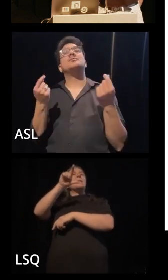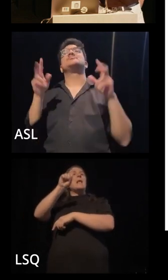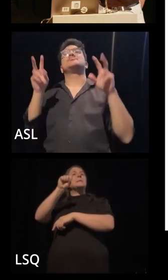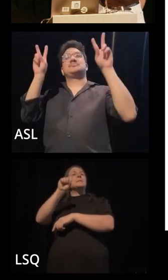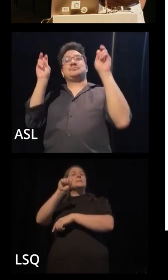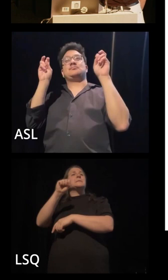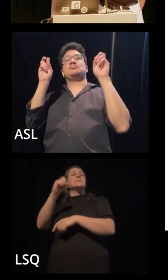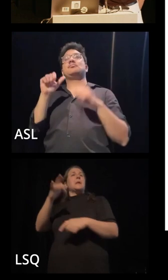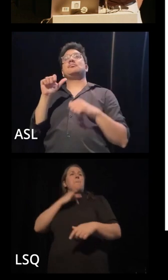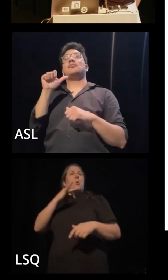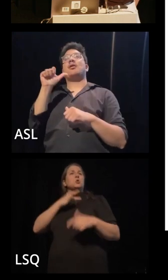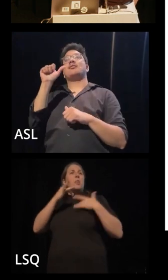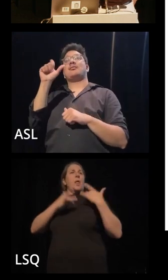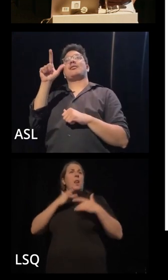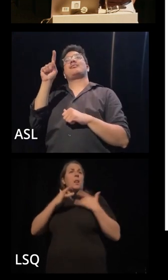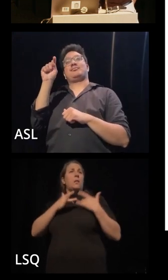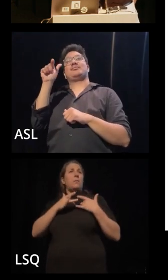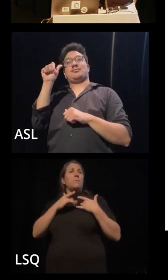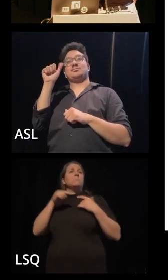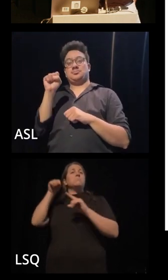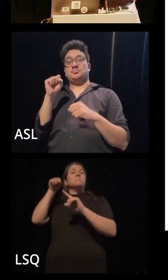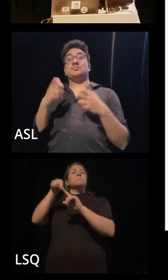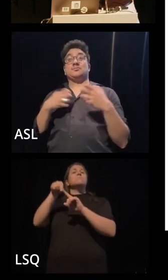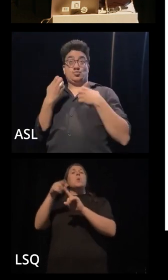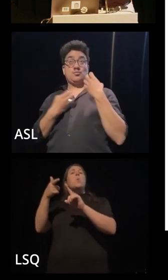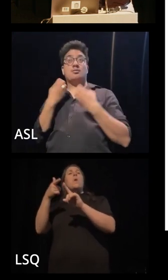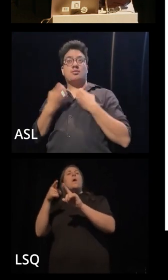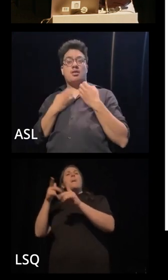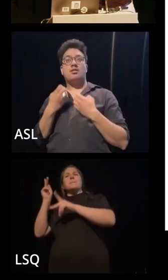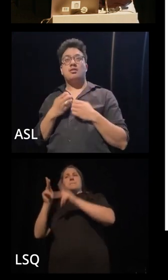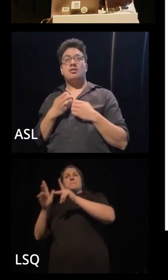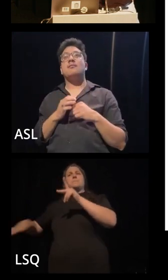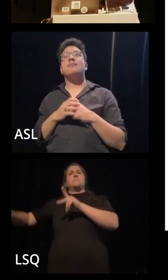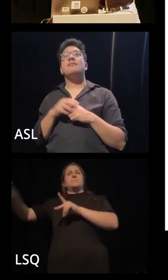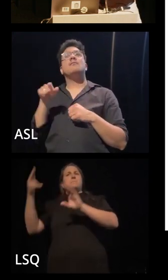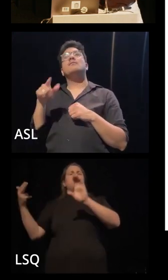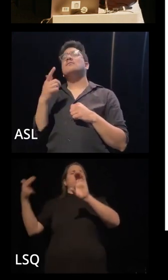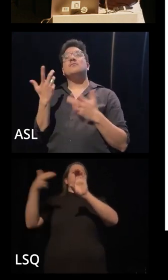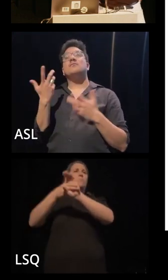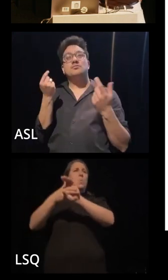une forte participation citoyenne, qui traite de